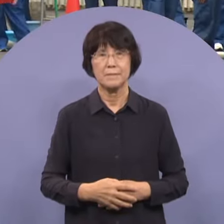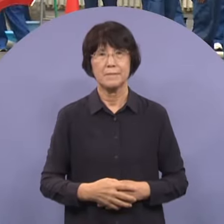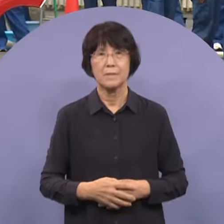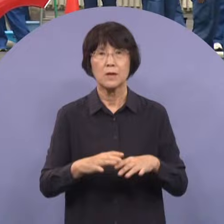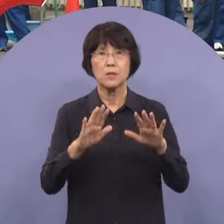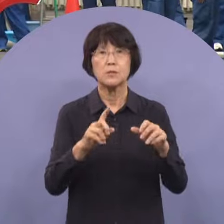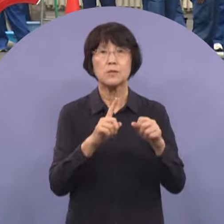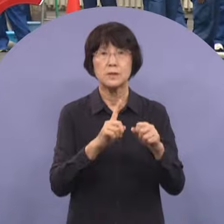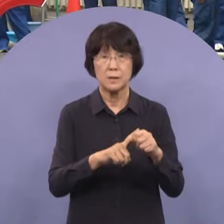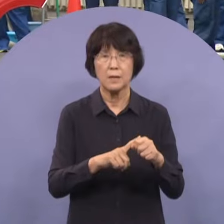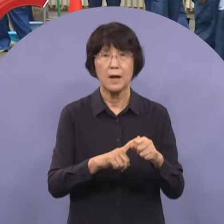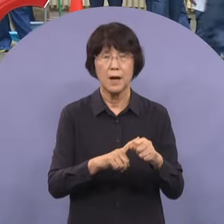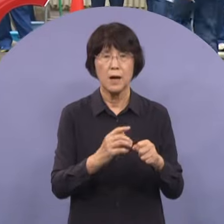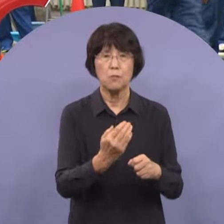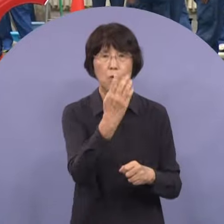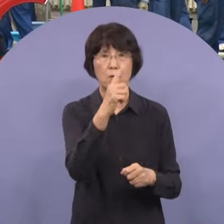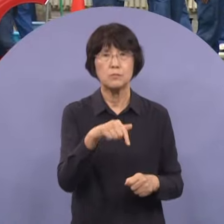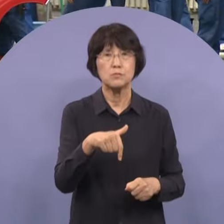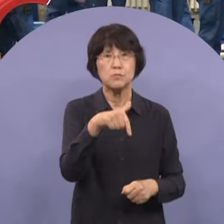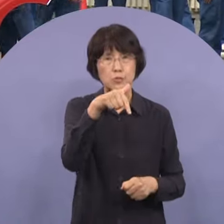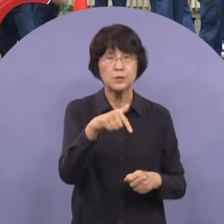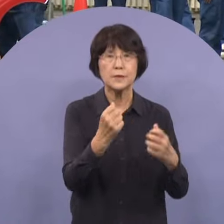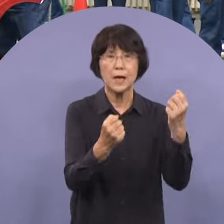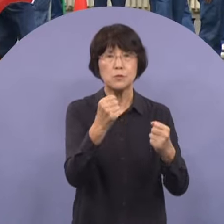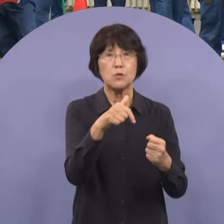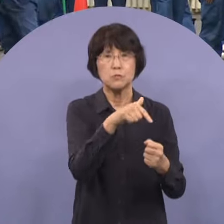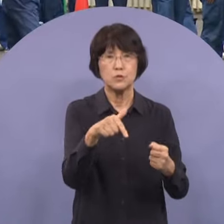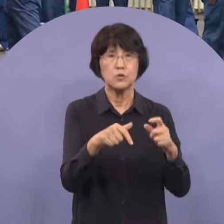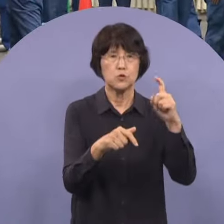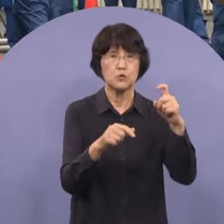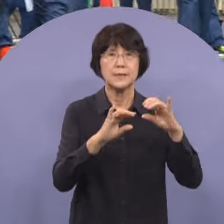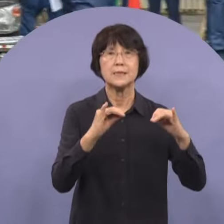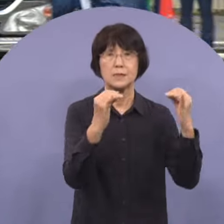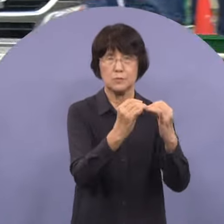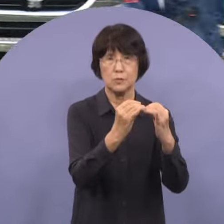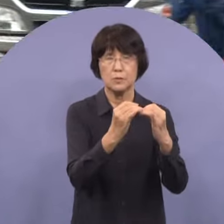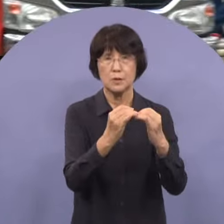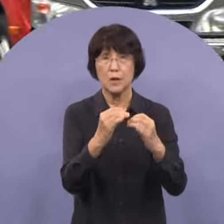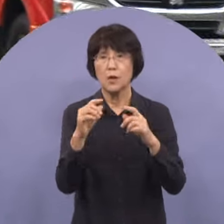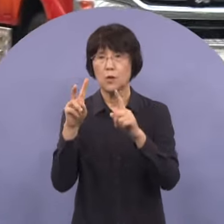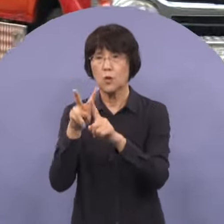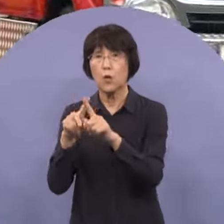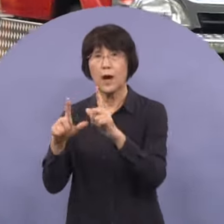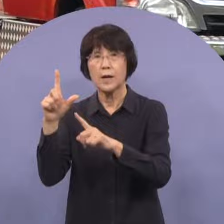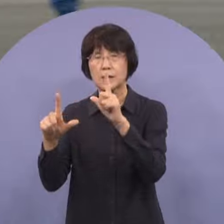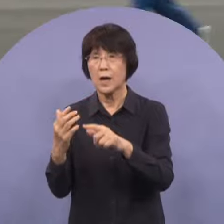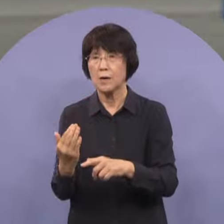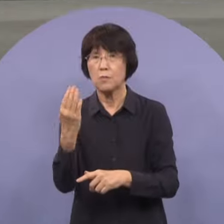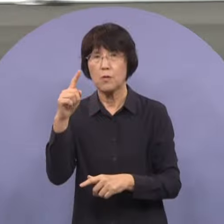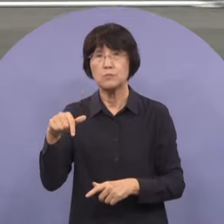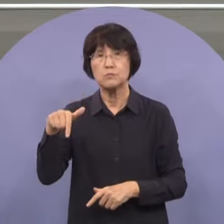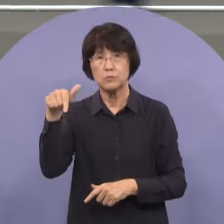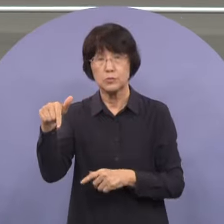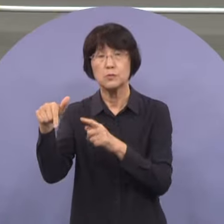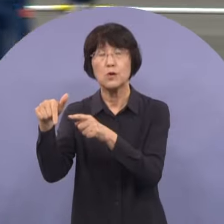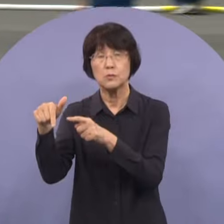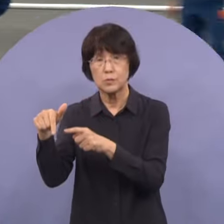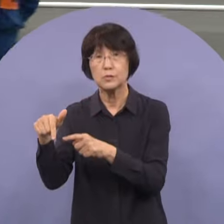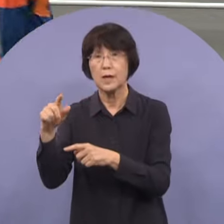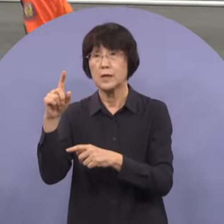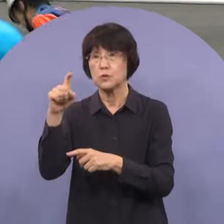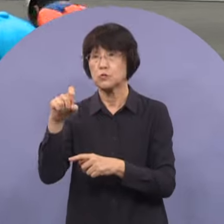今年はポンプ車の部10チーム、小型ポンプの部14チームが真夏の太陽が照りつける